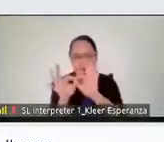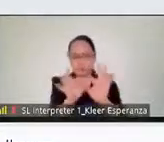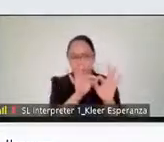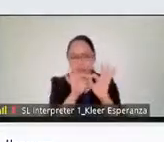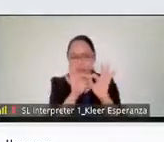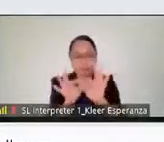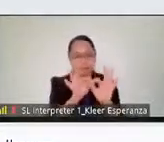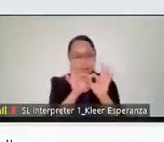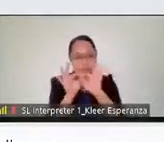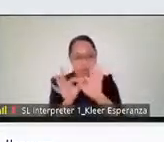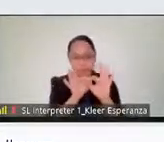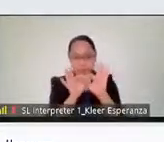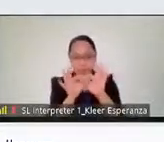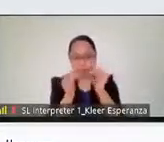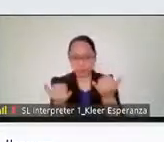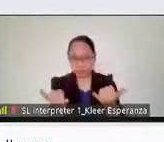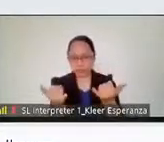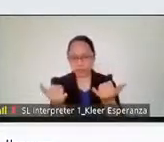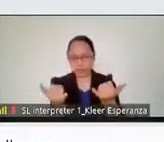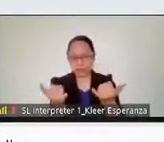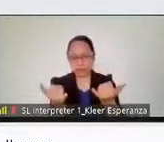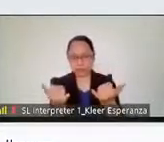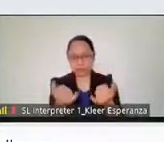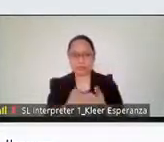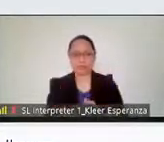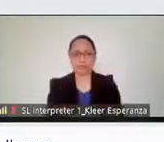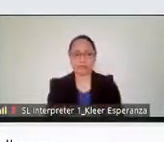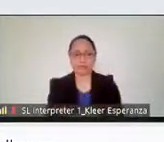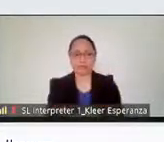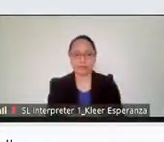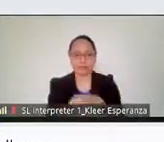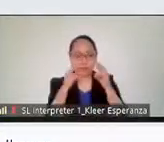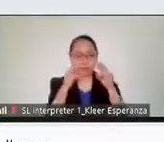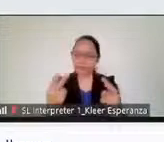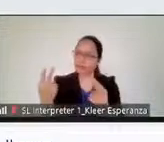At titipon kin.